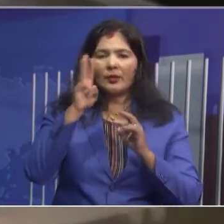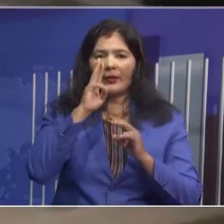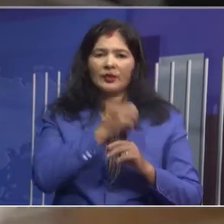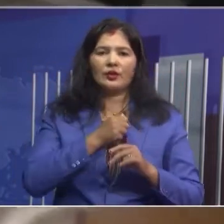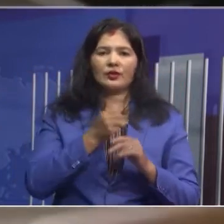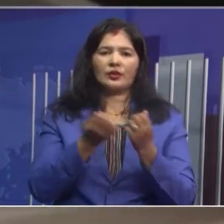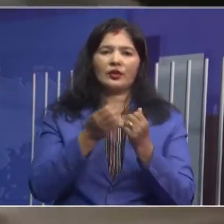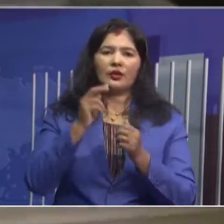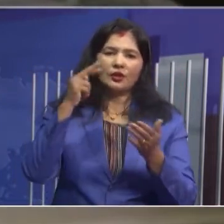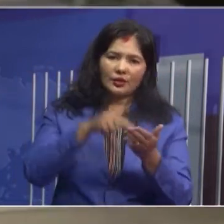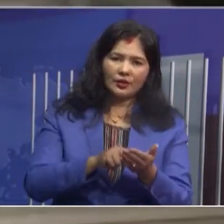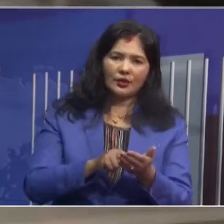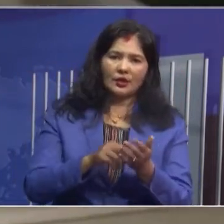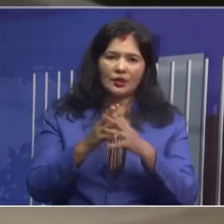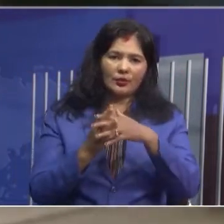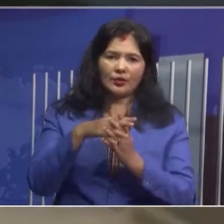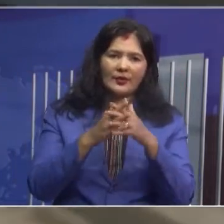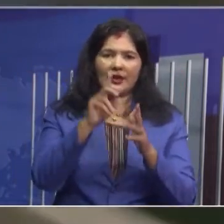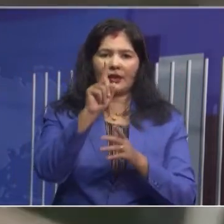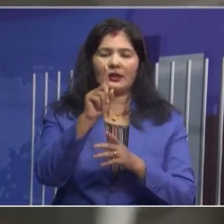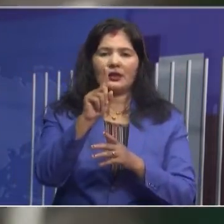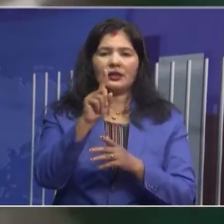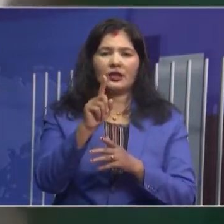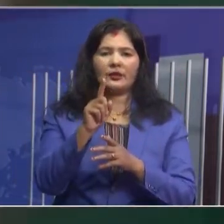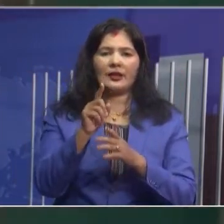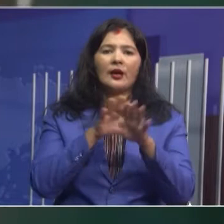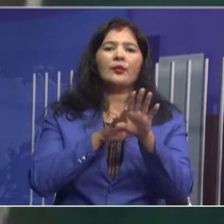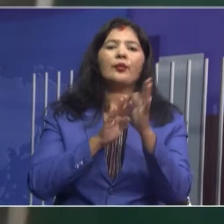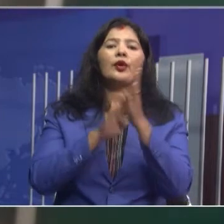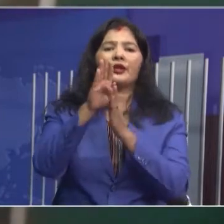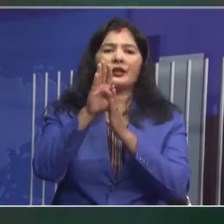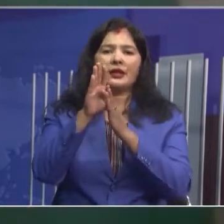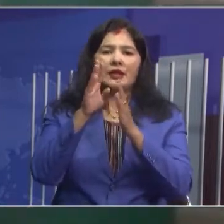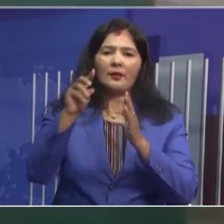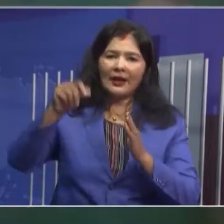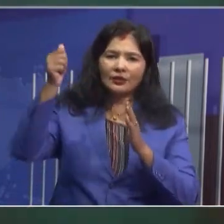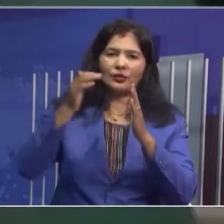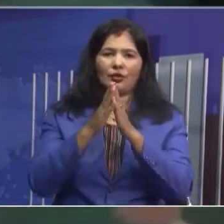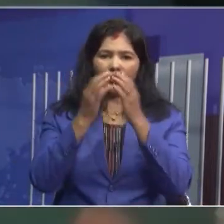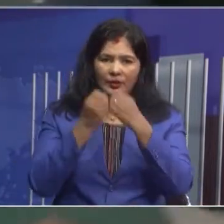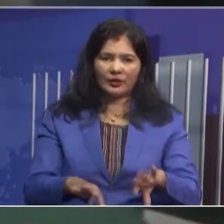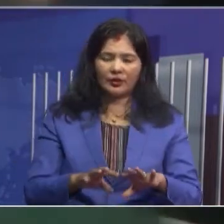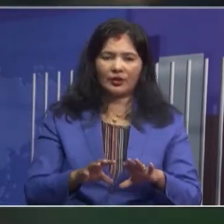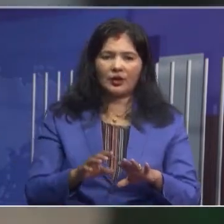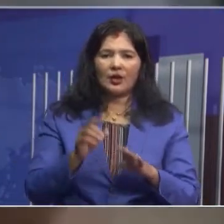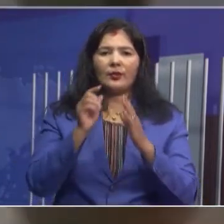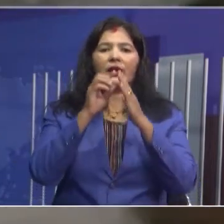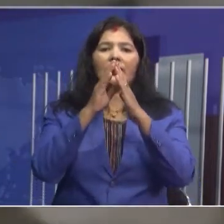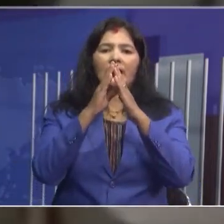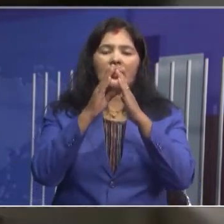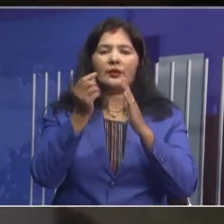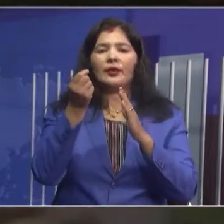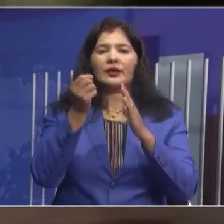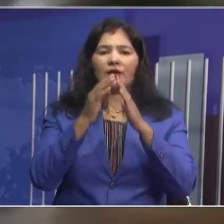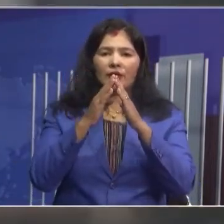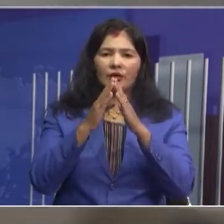थियो भूकम्पका कारण 100 भन्दा बढी माटोका घरहरू भत्किएको र पक्की भवनहरूमा पनि क्षति पुगेको बताइएको